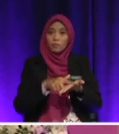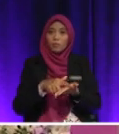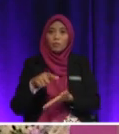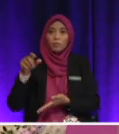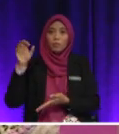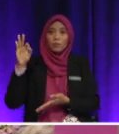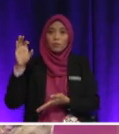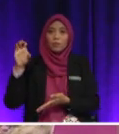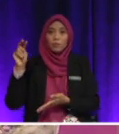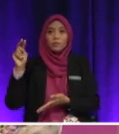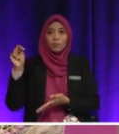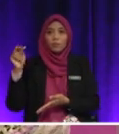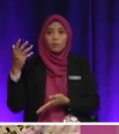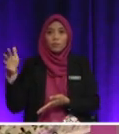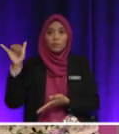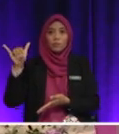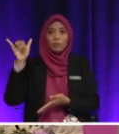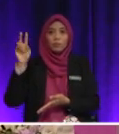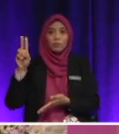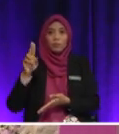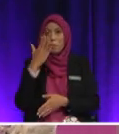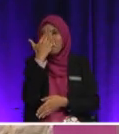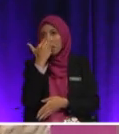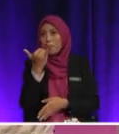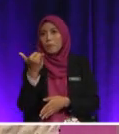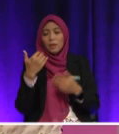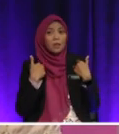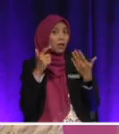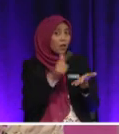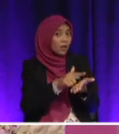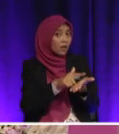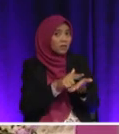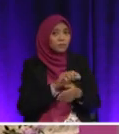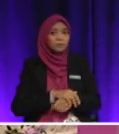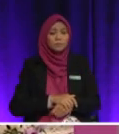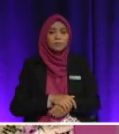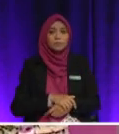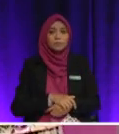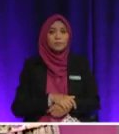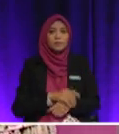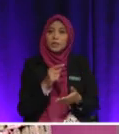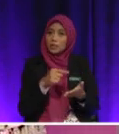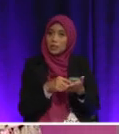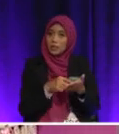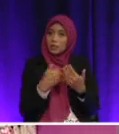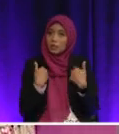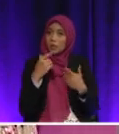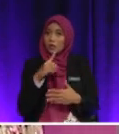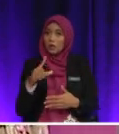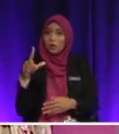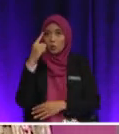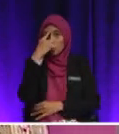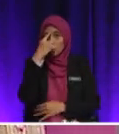sama 1951 Kenapa ada laporan venue ini sebenarnya ini adalah sebagai